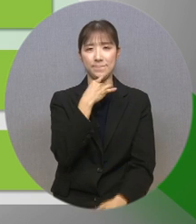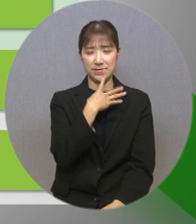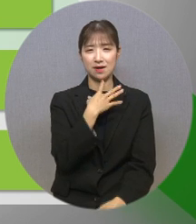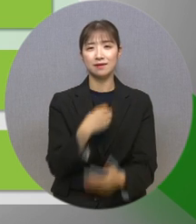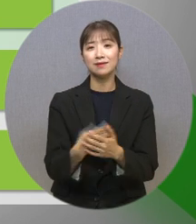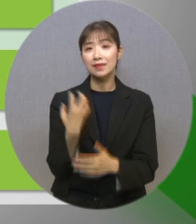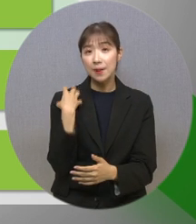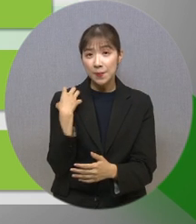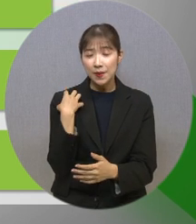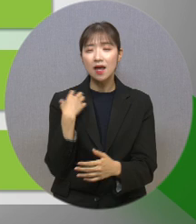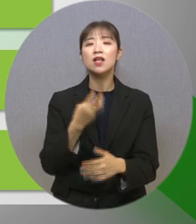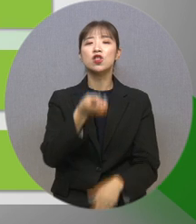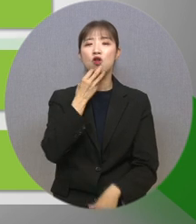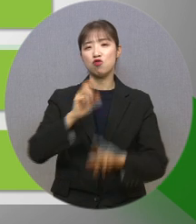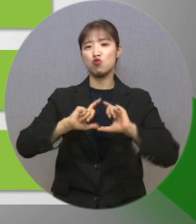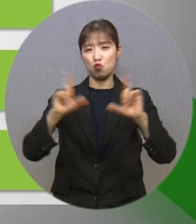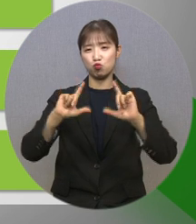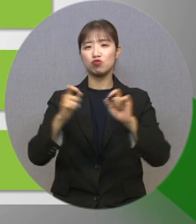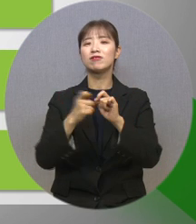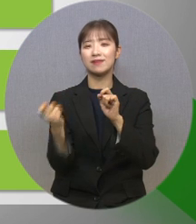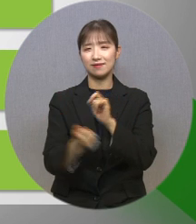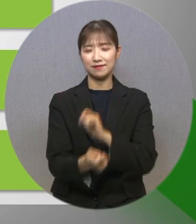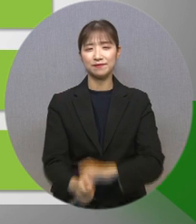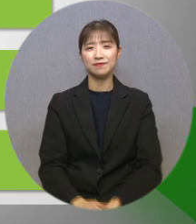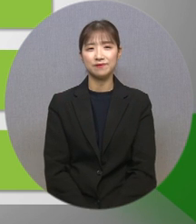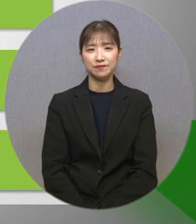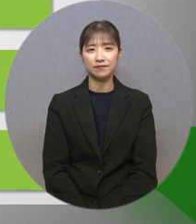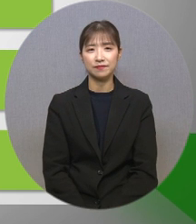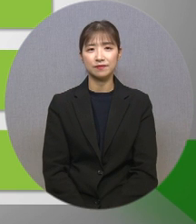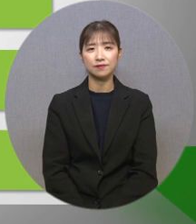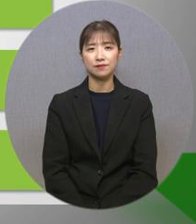채용하며 담당 지사는 서울 동부지사입니다.